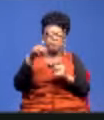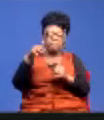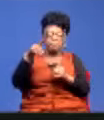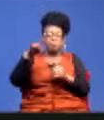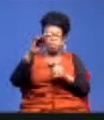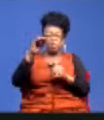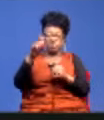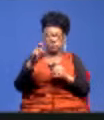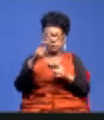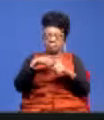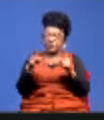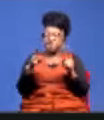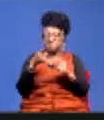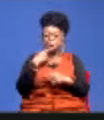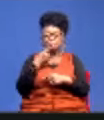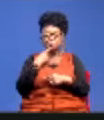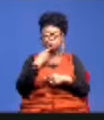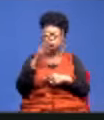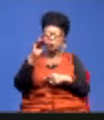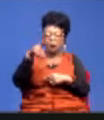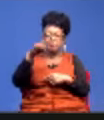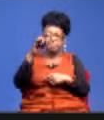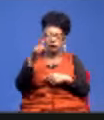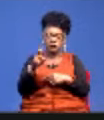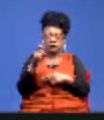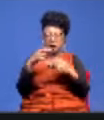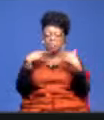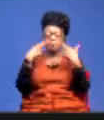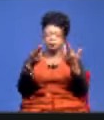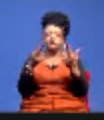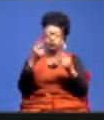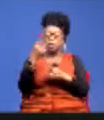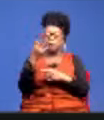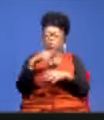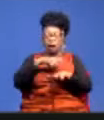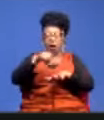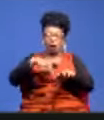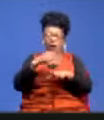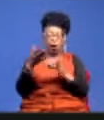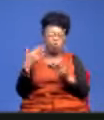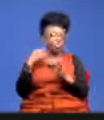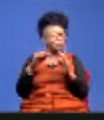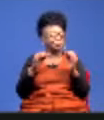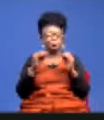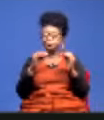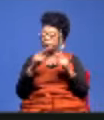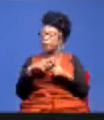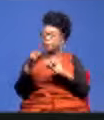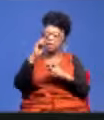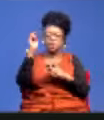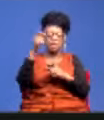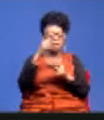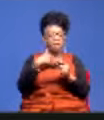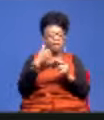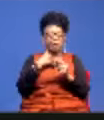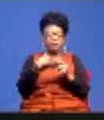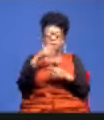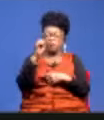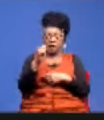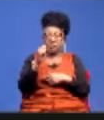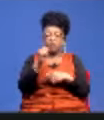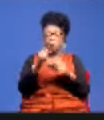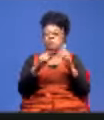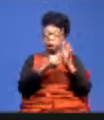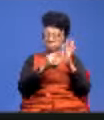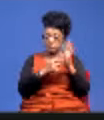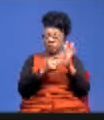visa vya mpox viliripotiwa nchini kwa saa 24 zilizopita, ila Kenya imerekodi visa vitano vya ugonjwa huo kwa